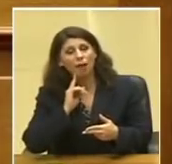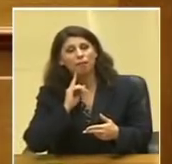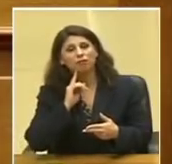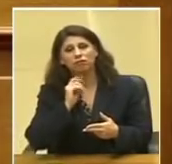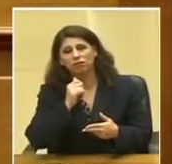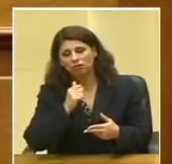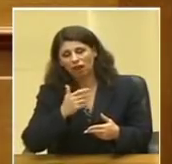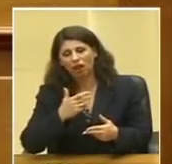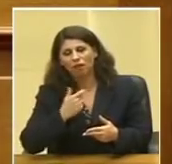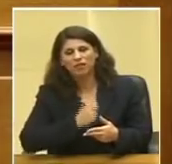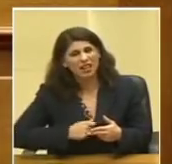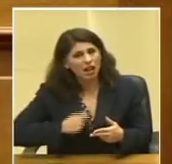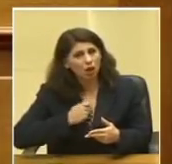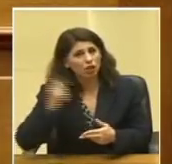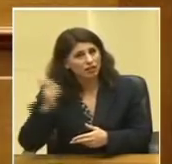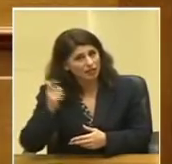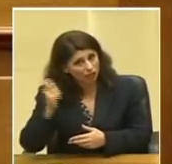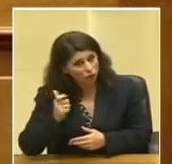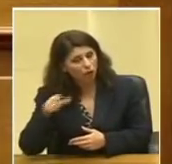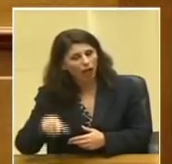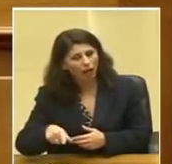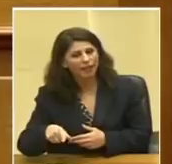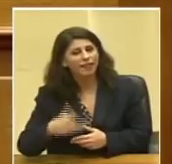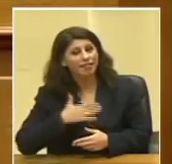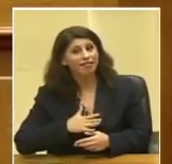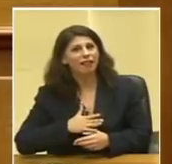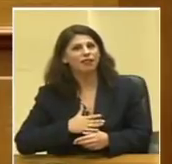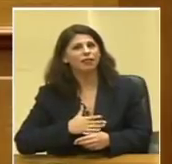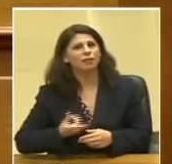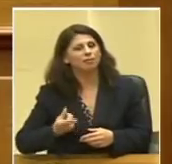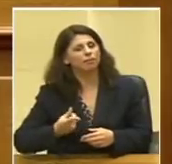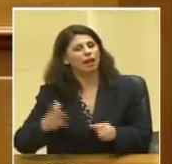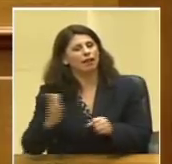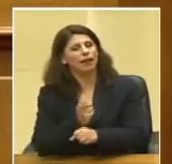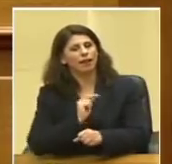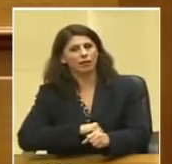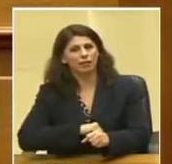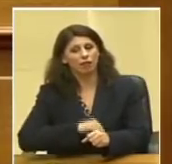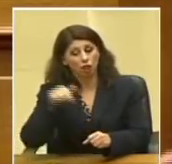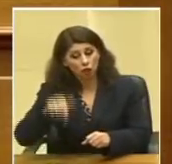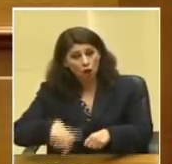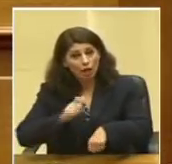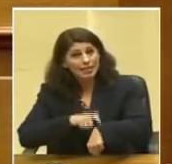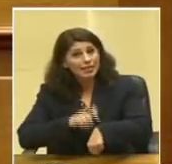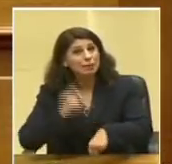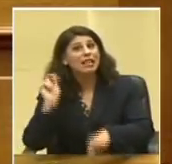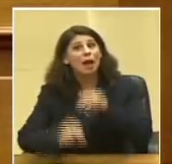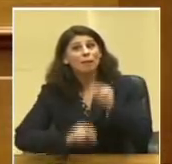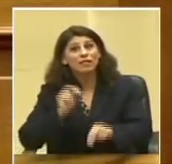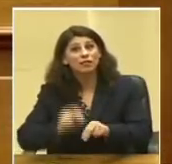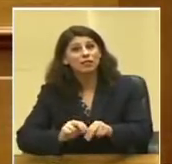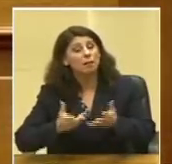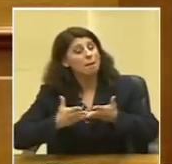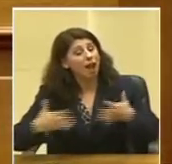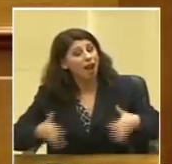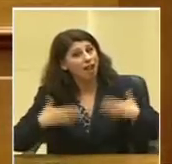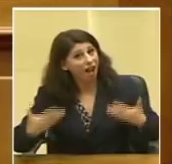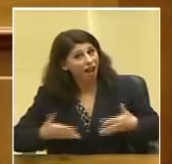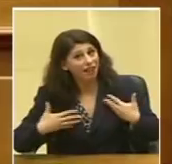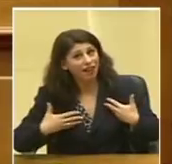συμπολιτών μας. Ήρθε λοιπόν η ώρα τώρα να ψηφίσετε κι εσείς με μεγάλη δική μας χαρά και με τα